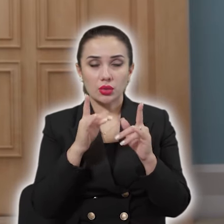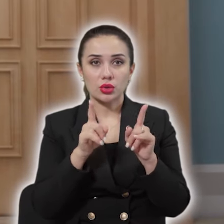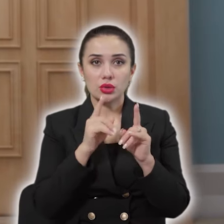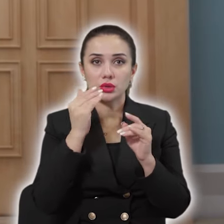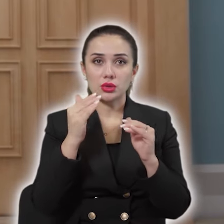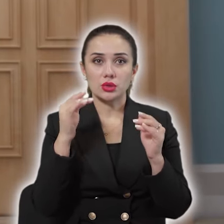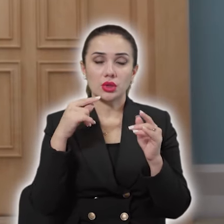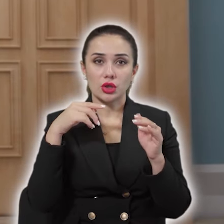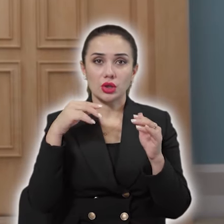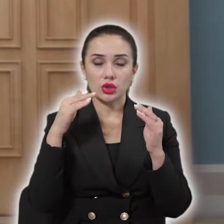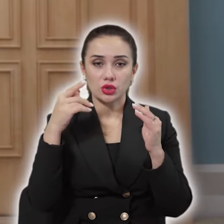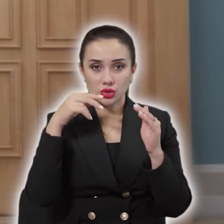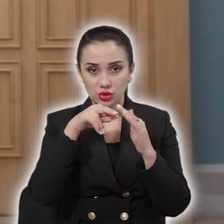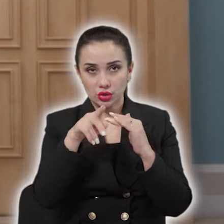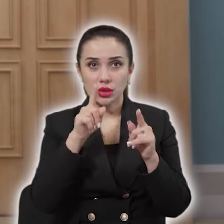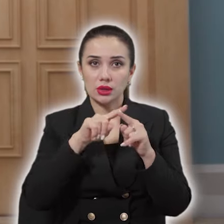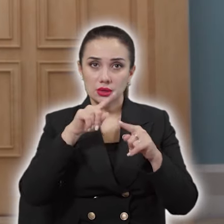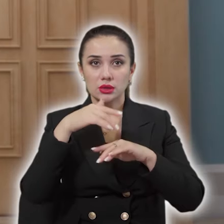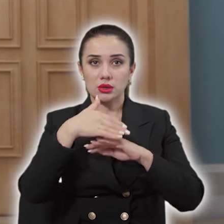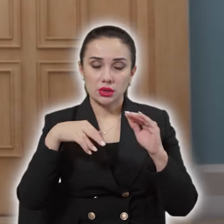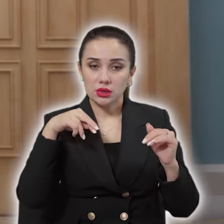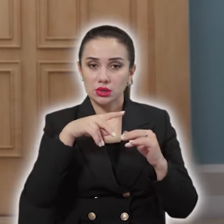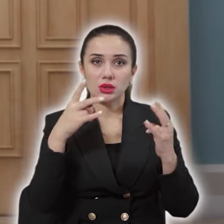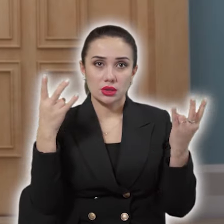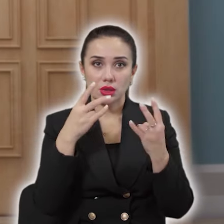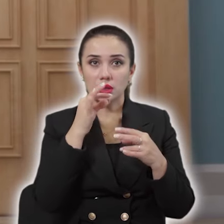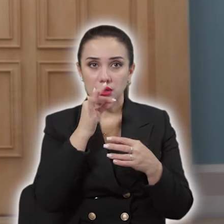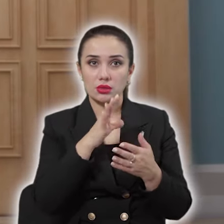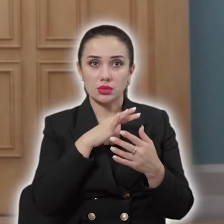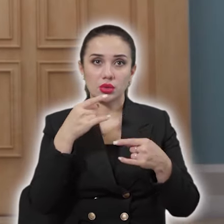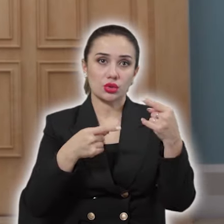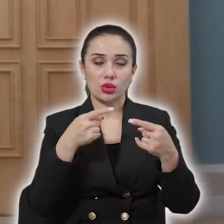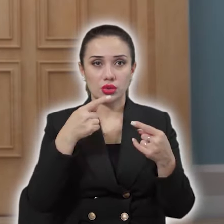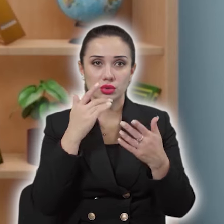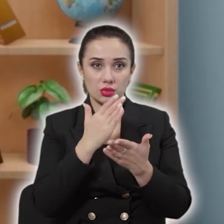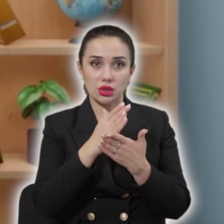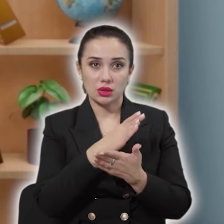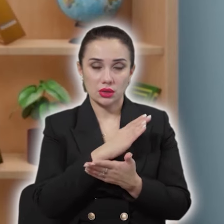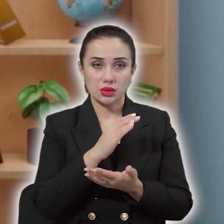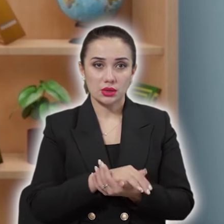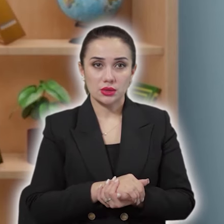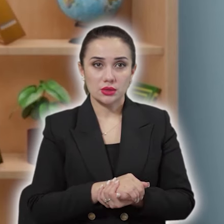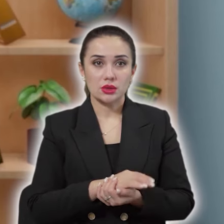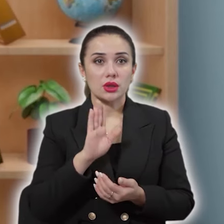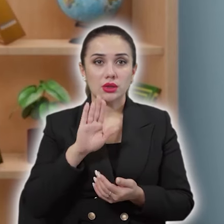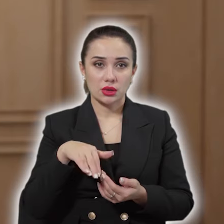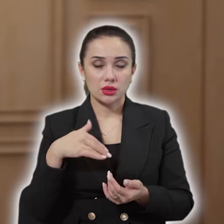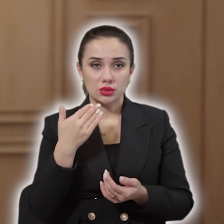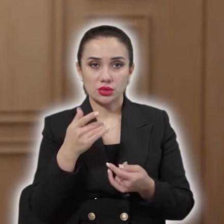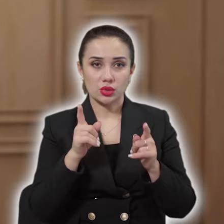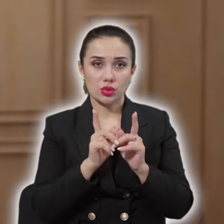oladi. Bunday paytda ichkaridagi odam tezroq tashqariga chiqishi kerak dedi. Biz tortishib ketdik.